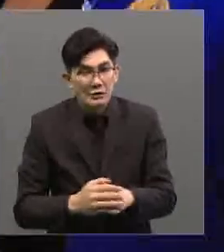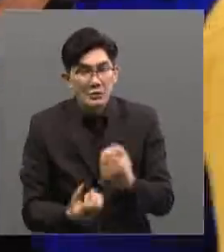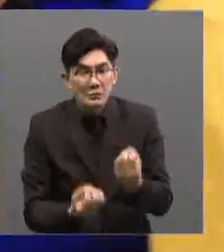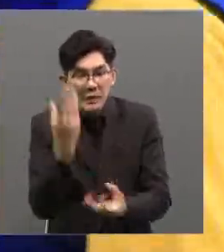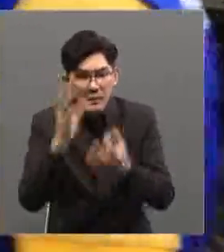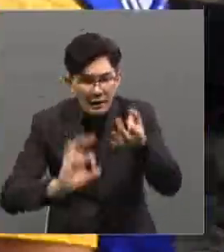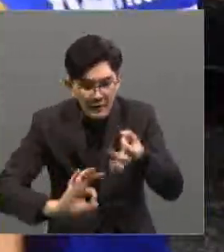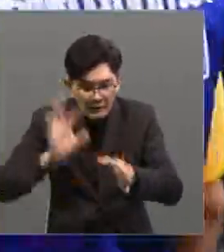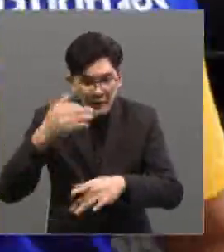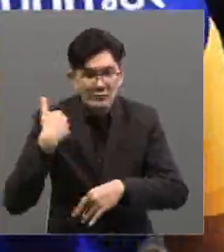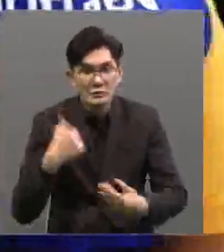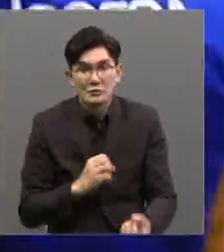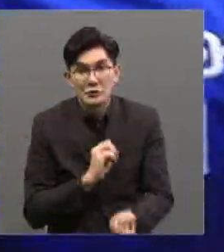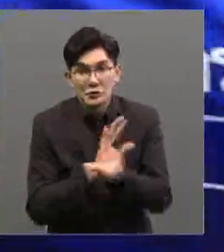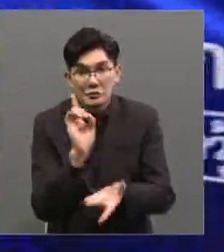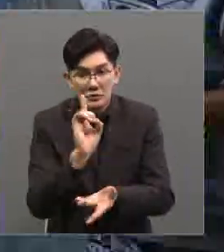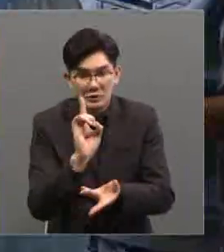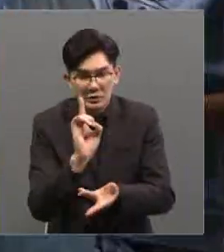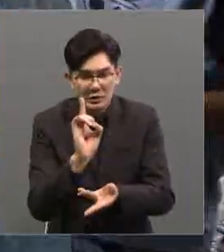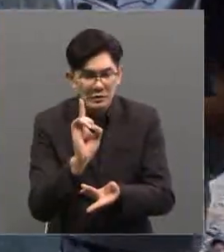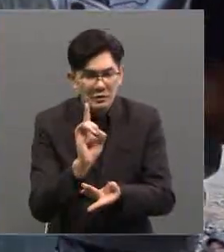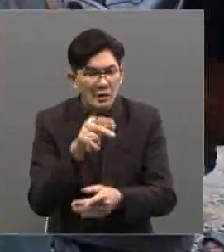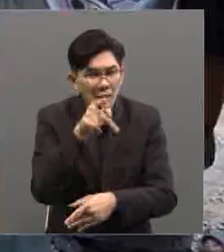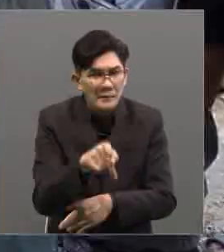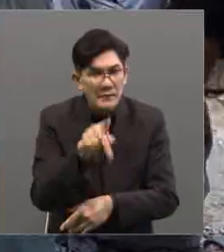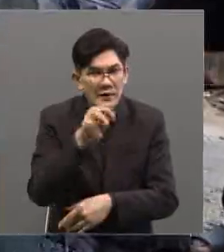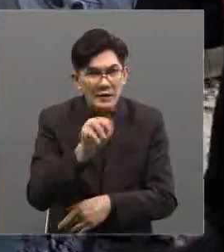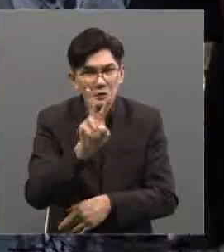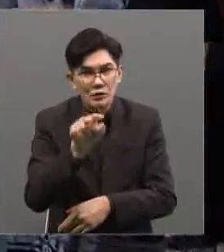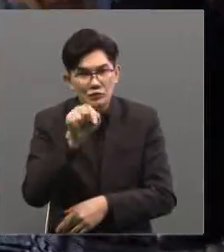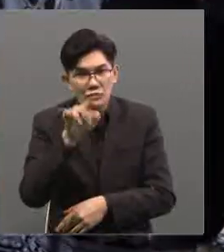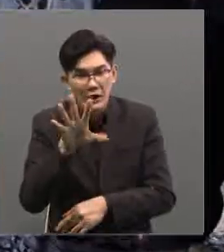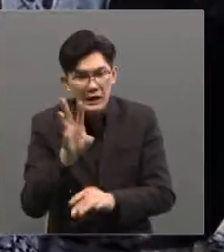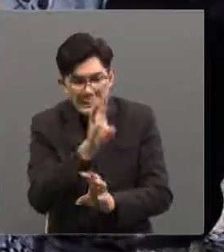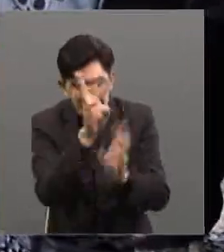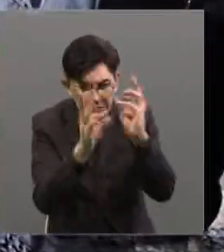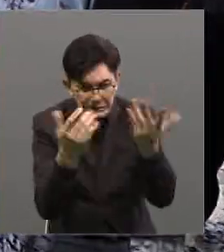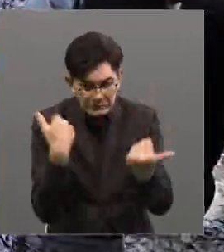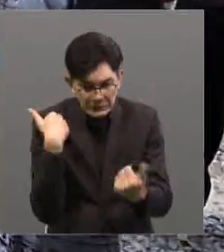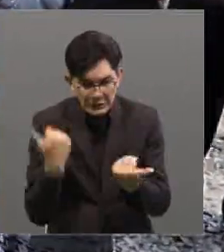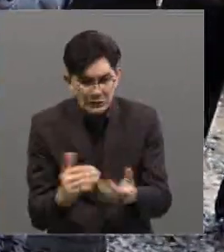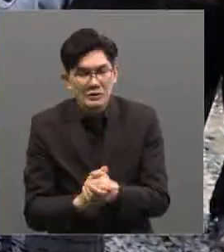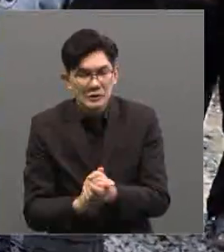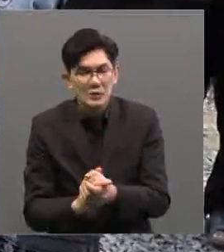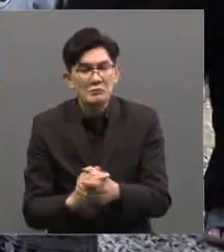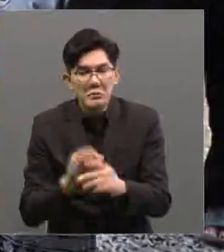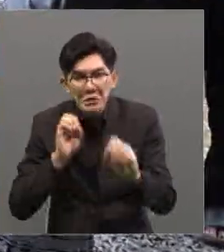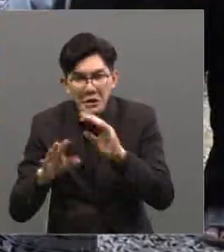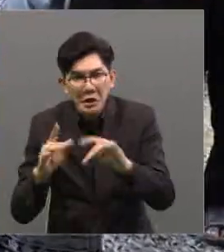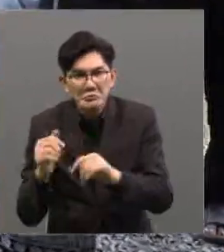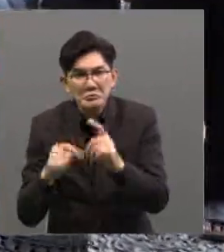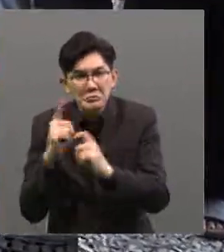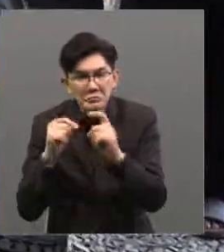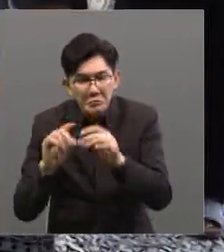ม้ป่าเนี่ยเราก็จะได้รับผลกระทบจากฝุ่นควันไฟอย่าง PM 2.5 และนี่คือบ่อขยะ โอ้โหพลาสติกไหม ้ใช่ค่ะอันนี้แหละค่ะ